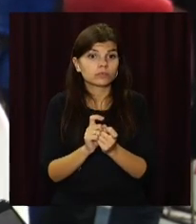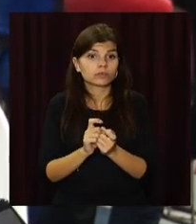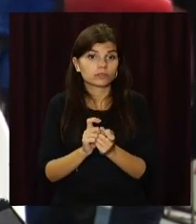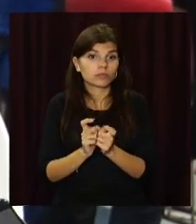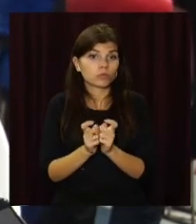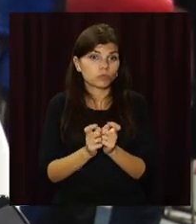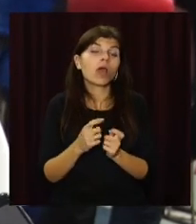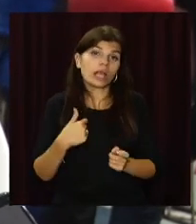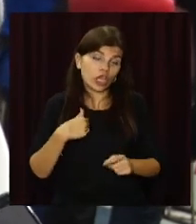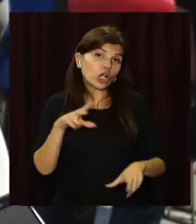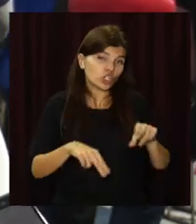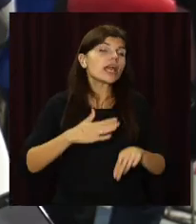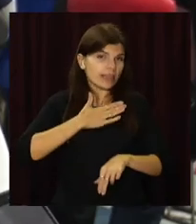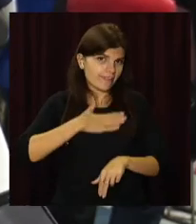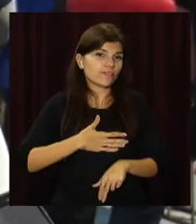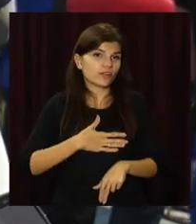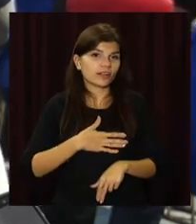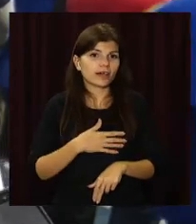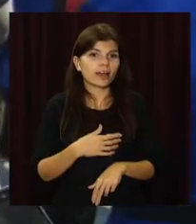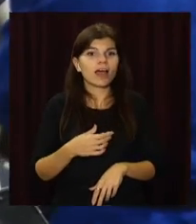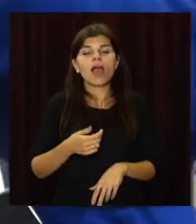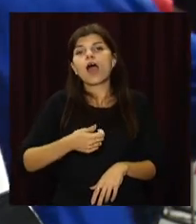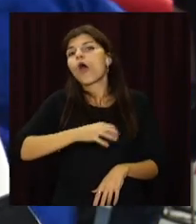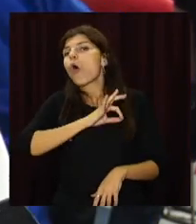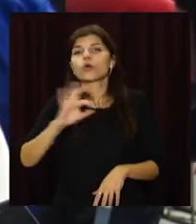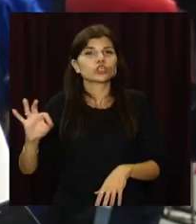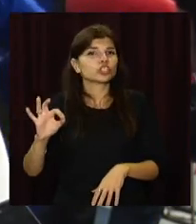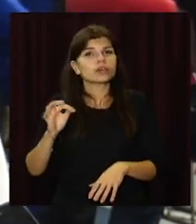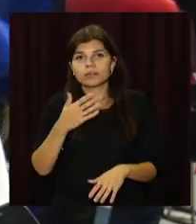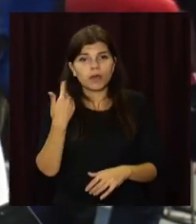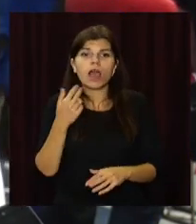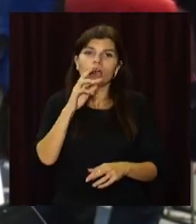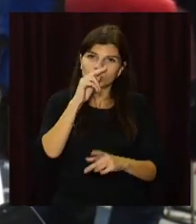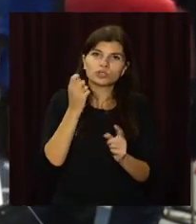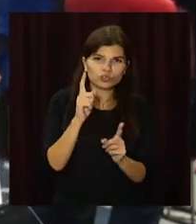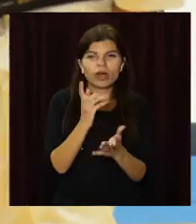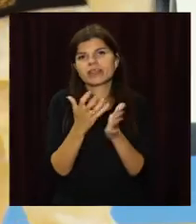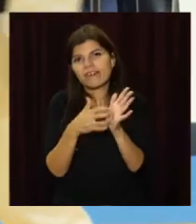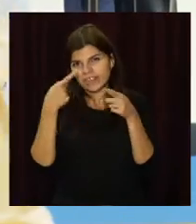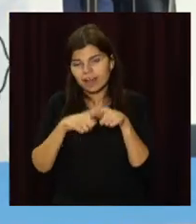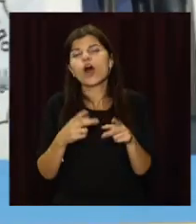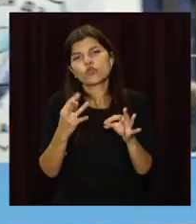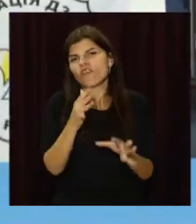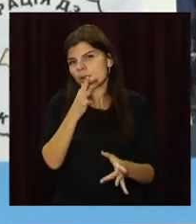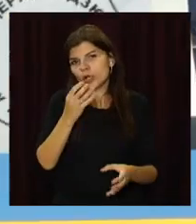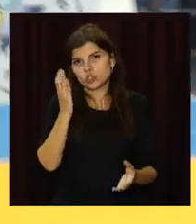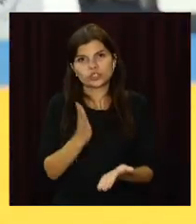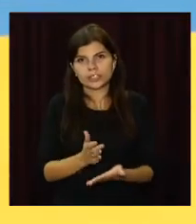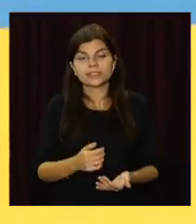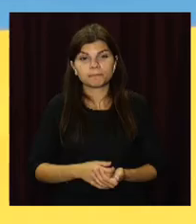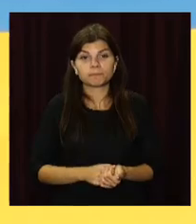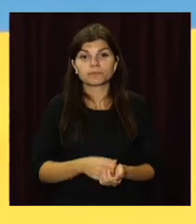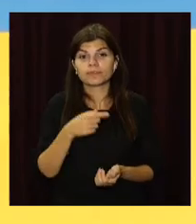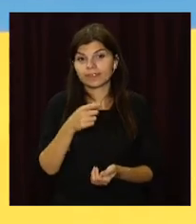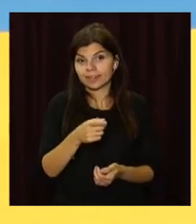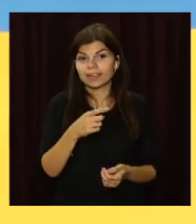удовлетворительно считаю. Не хорошо, не отлично, удовлетворительно. Есть ошибки, над которыми надо работать, но еще есть время. Вдалий почин президента підтримали